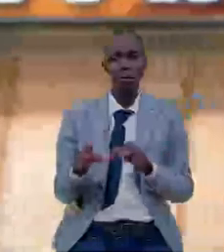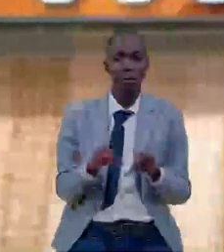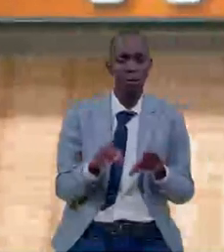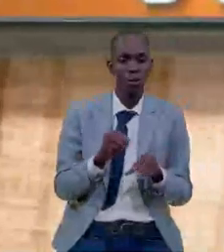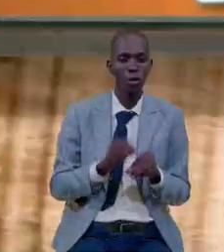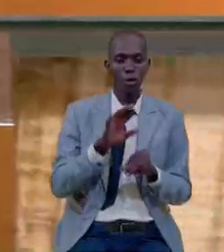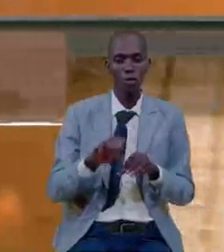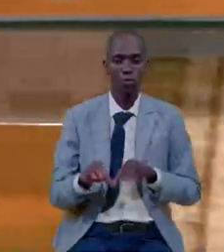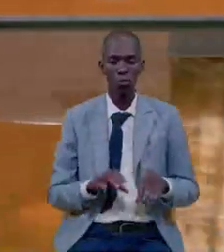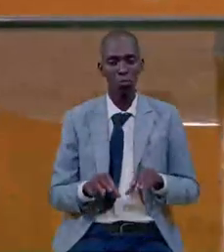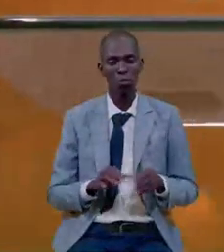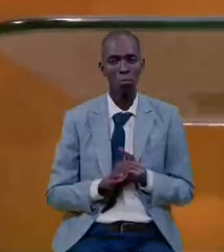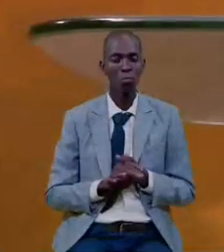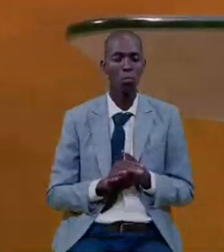action,